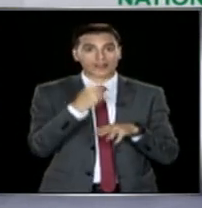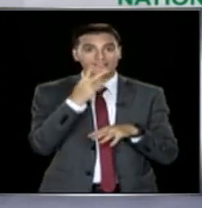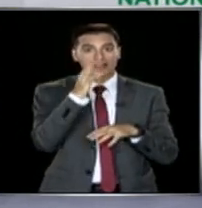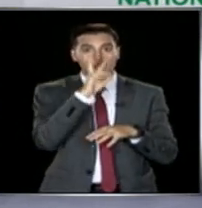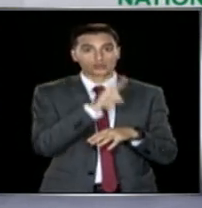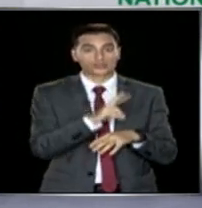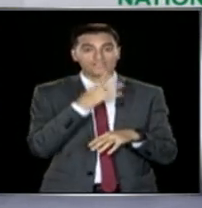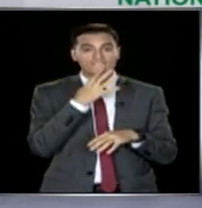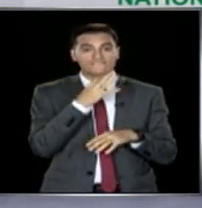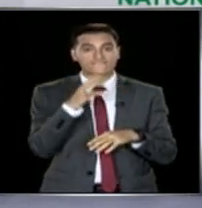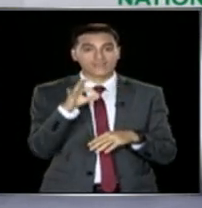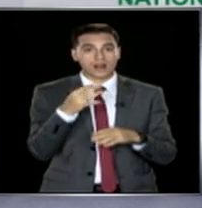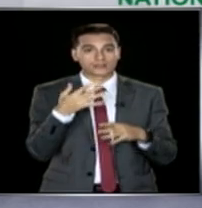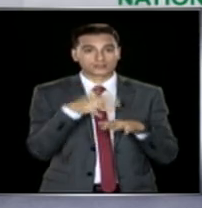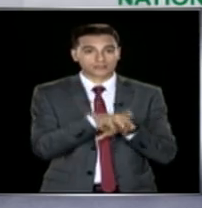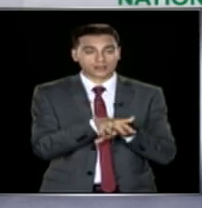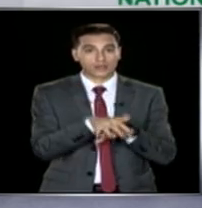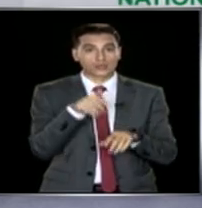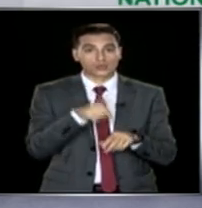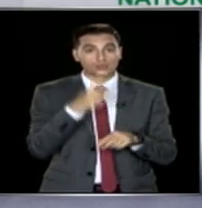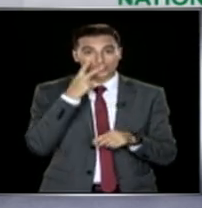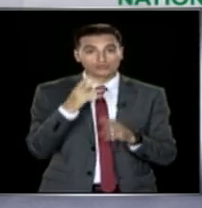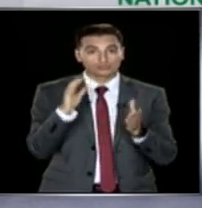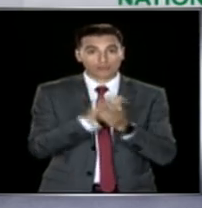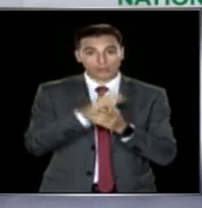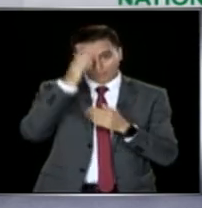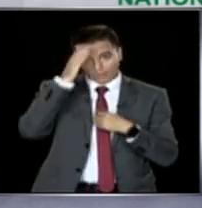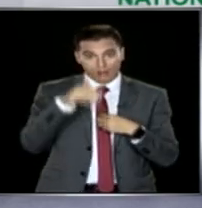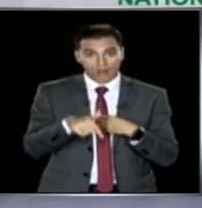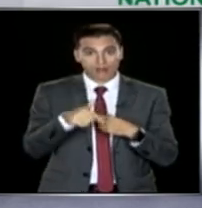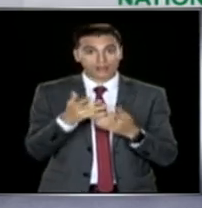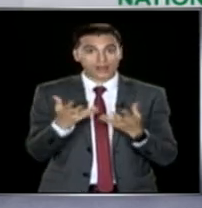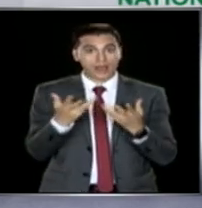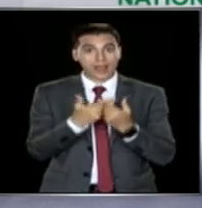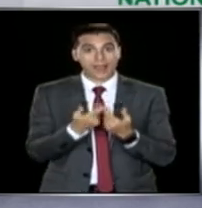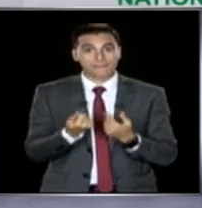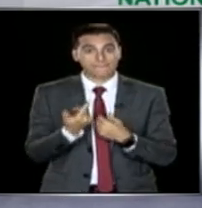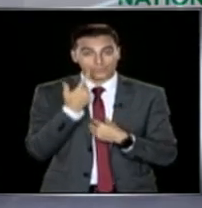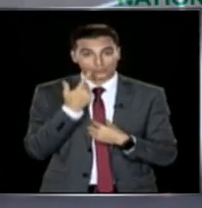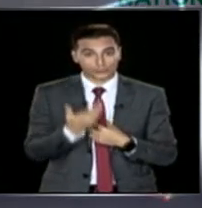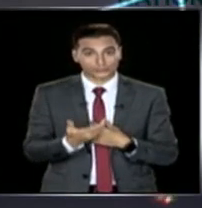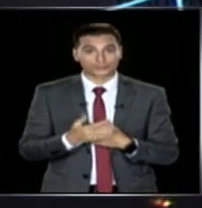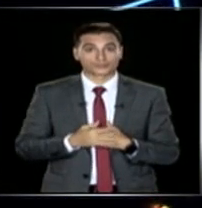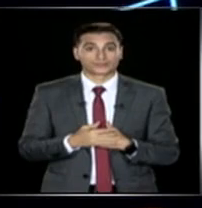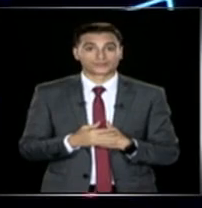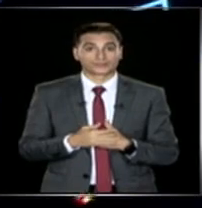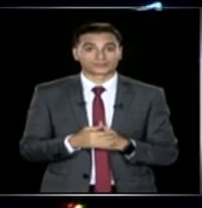2023 بفرنسا. تعالوا نشوف أصحابنا العباقرة النهاردة هيوصلوا المبلغ لكام.